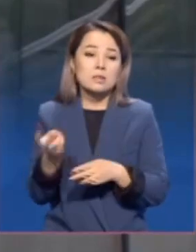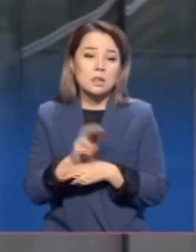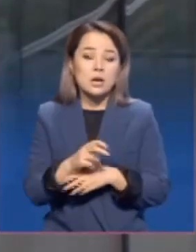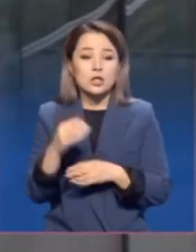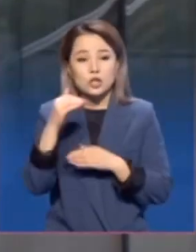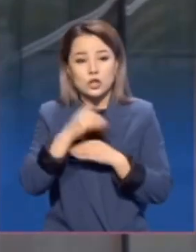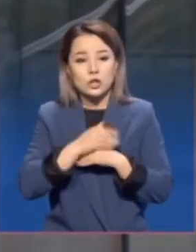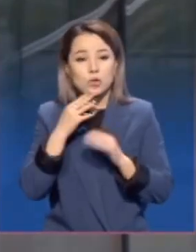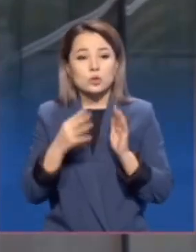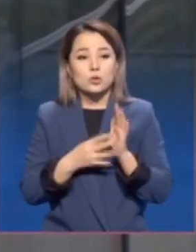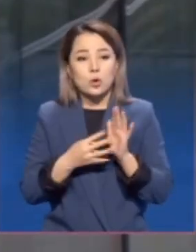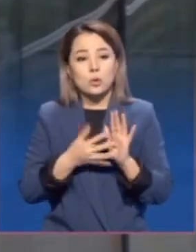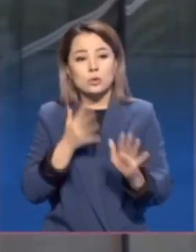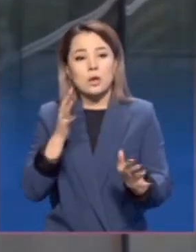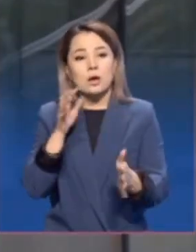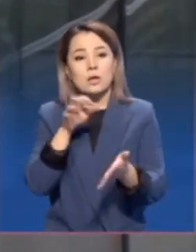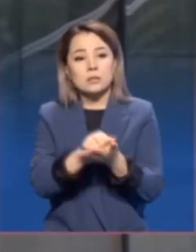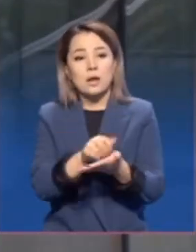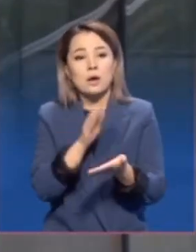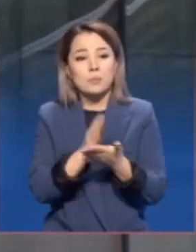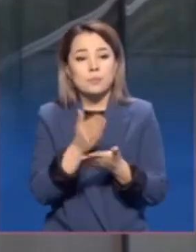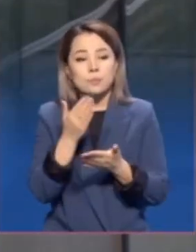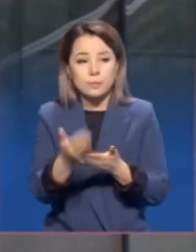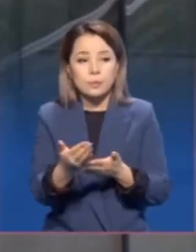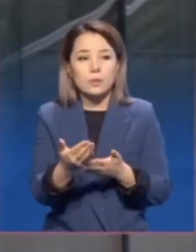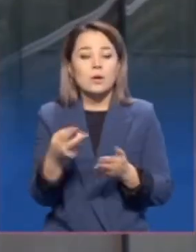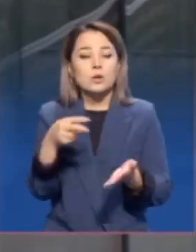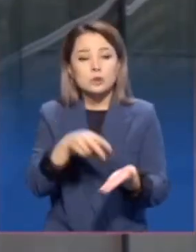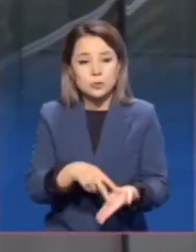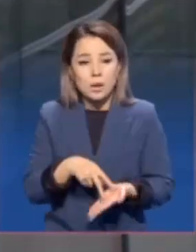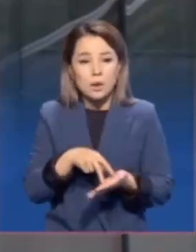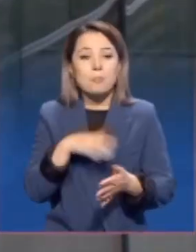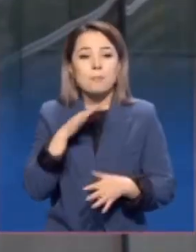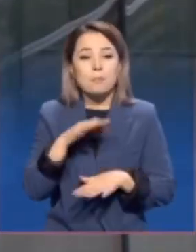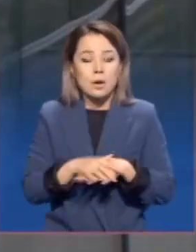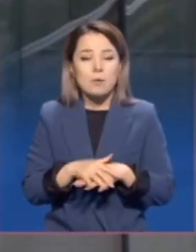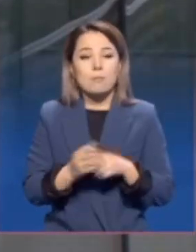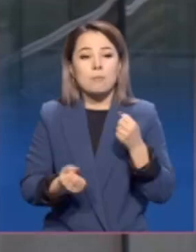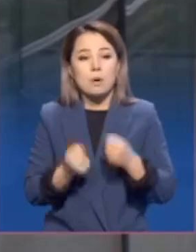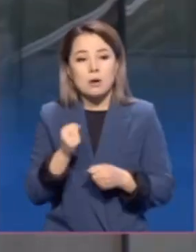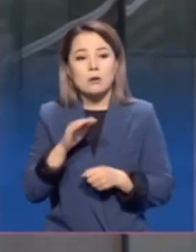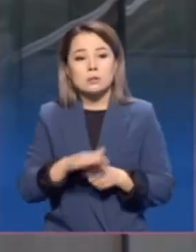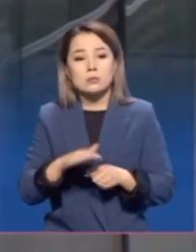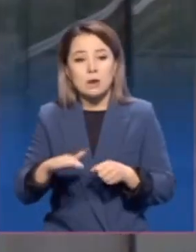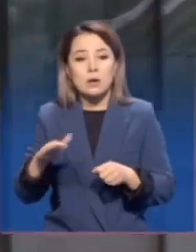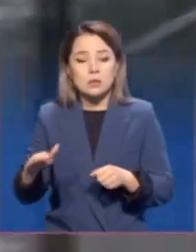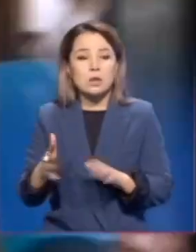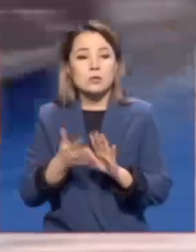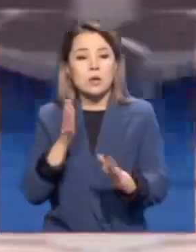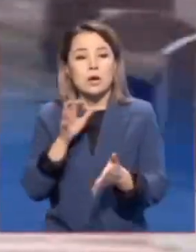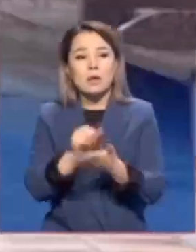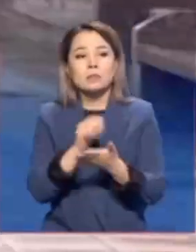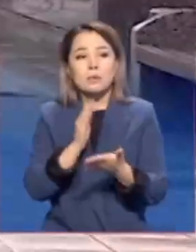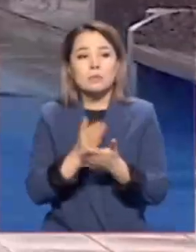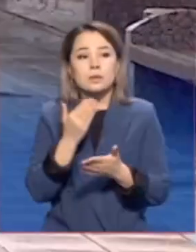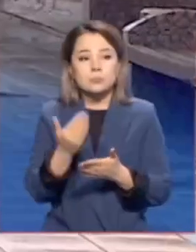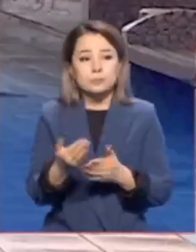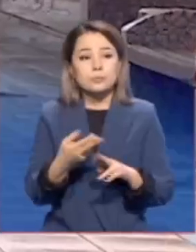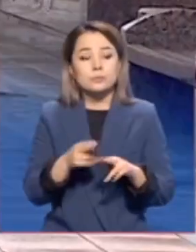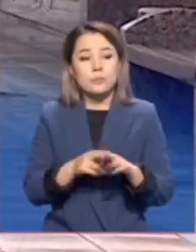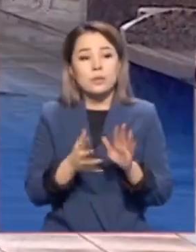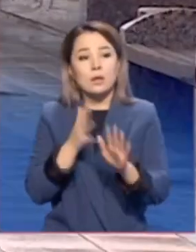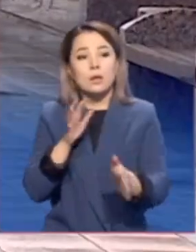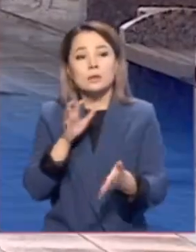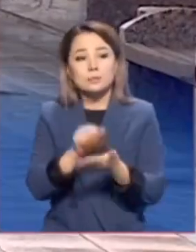кешкі 9-дан бастап очередьке тұрып, жаңағы банктің алдында машиналарын қойып кезек күтіп жатыр. Сондай